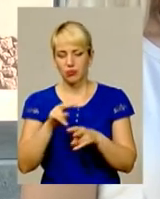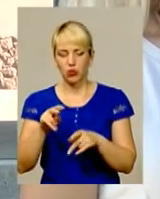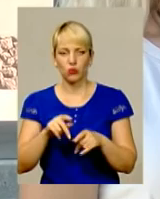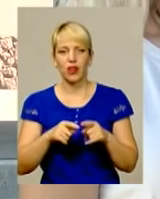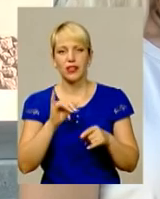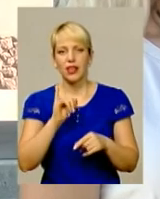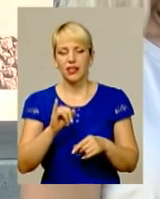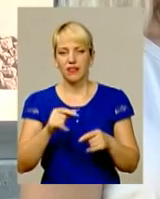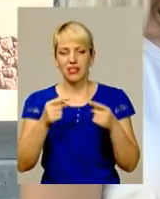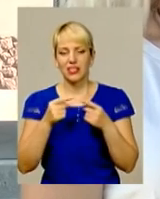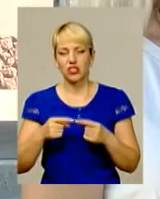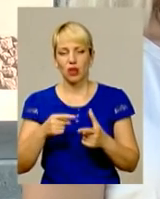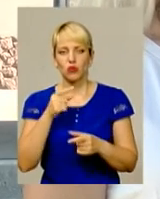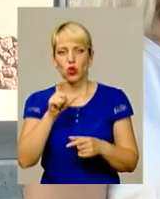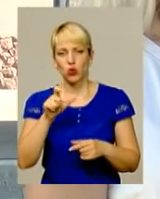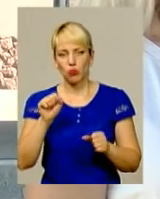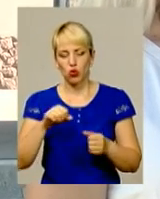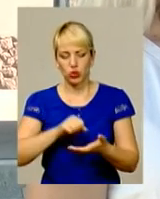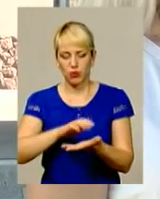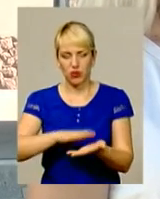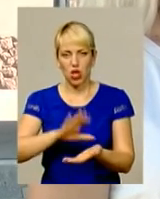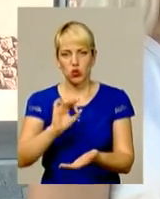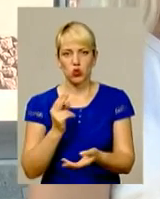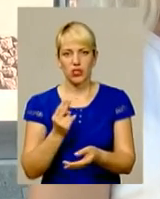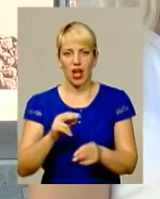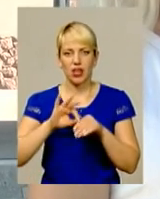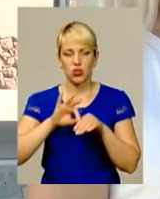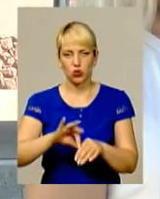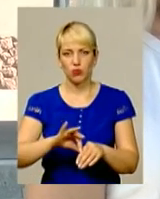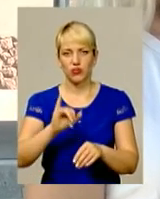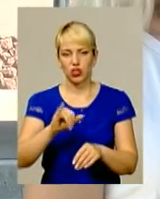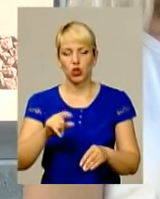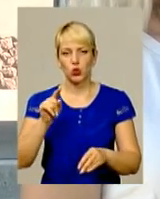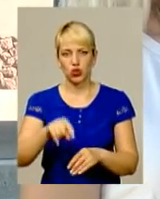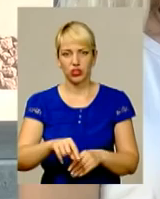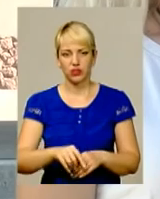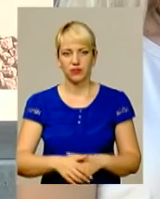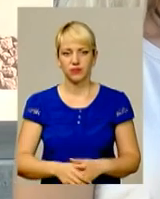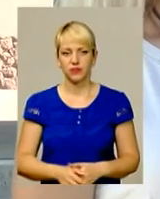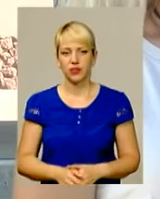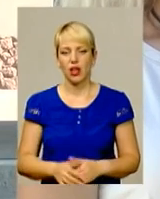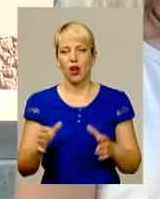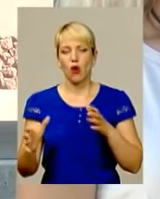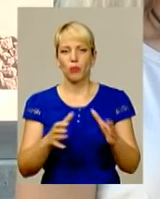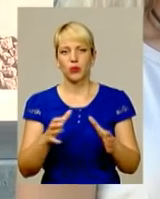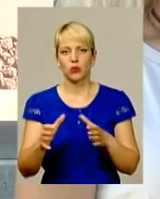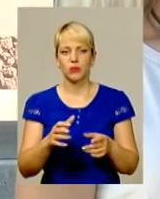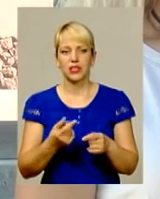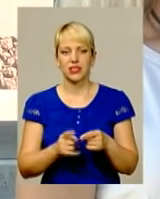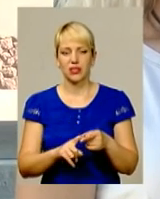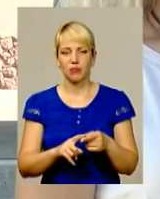визначаємо, чи люди можуть перебувати в нас на соціальному супроводі. І тоді опікуємося